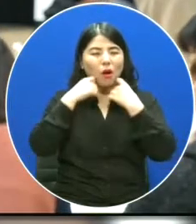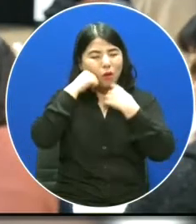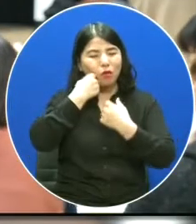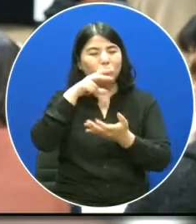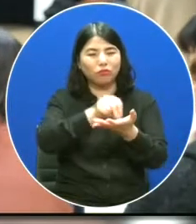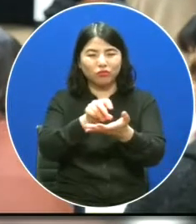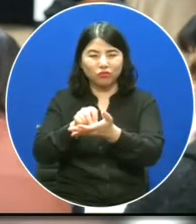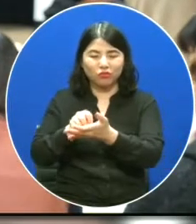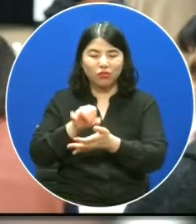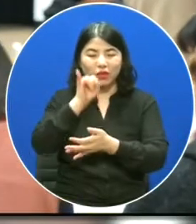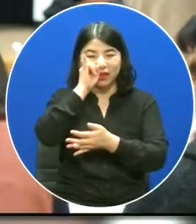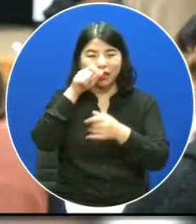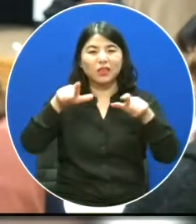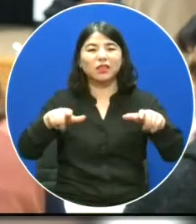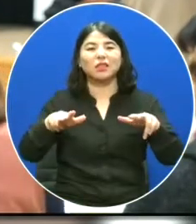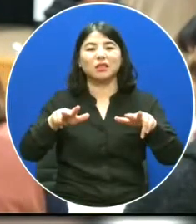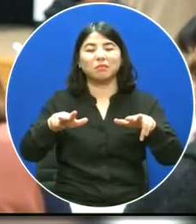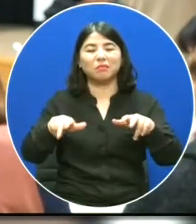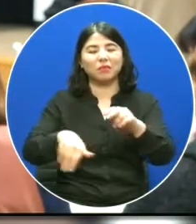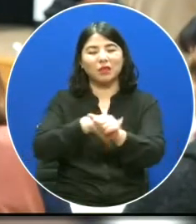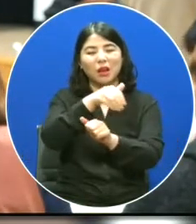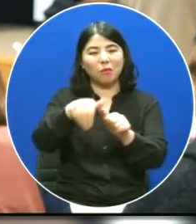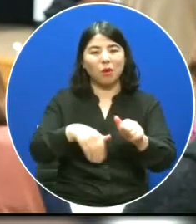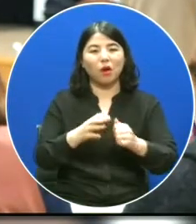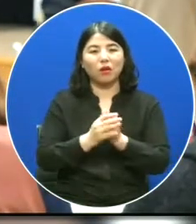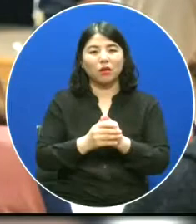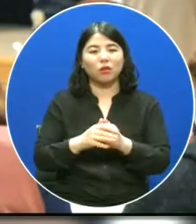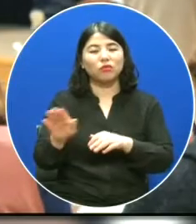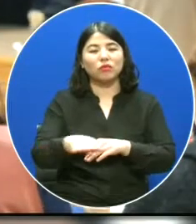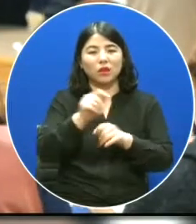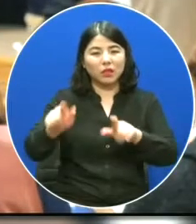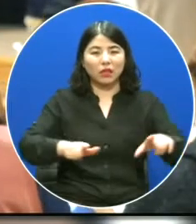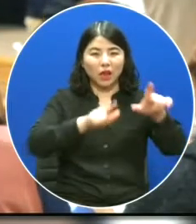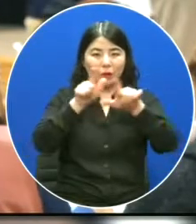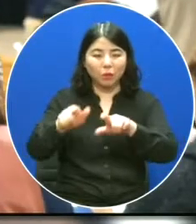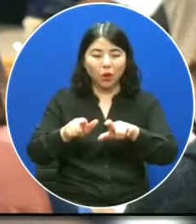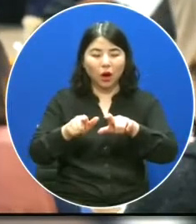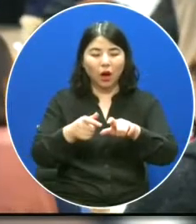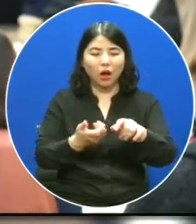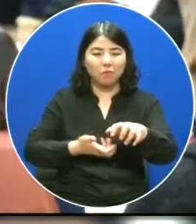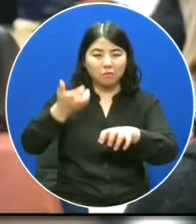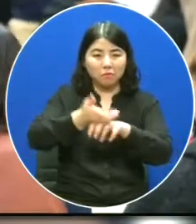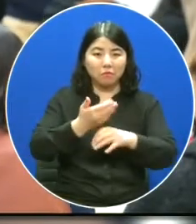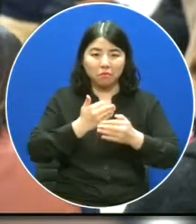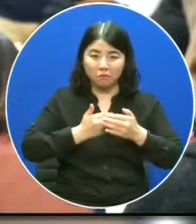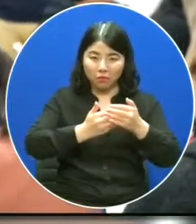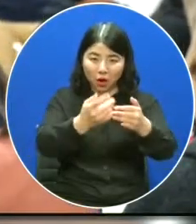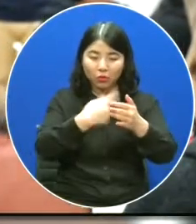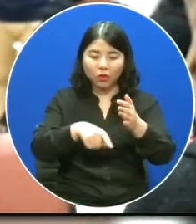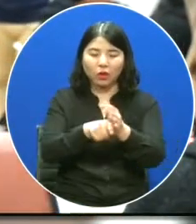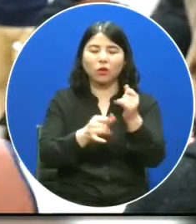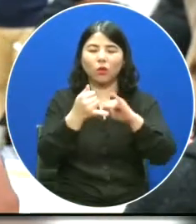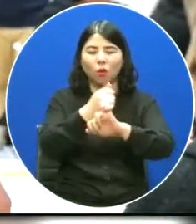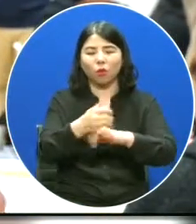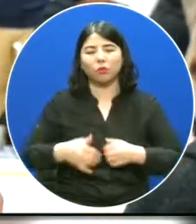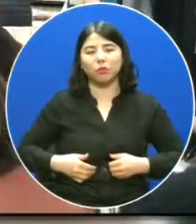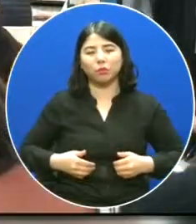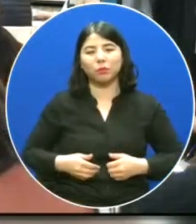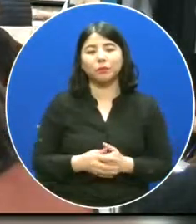난제들이 축적되어 있는 복잡한 현대사회에서 우리의 삶과 일상을 혁신해가는 데 필수적으로 요청되는